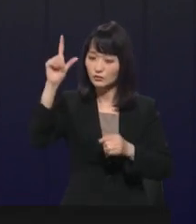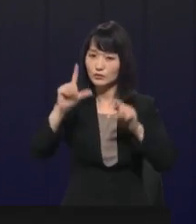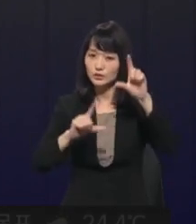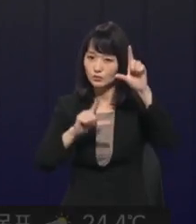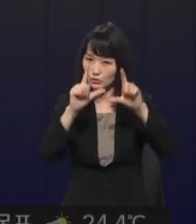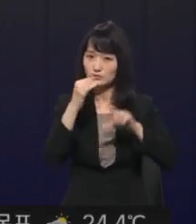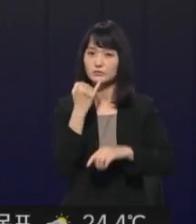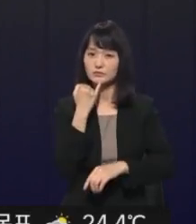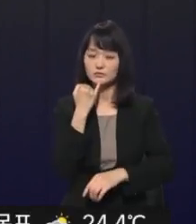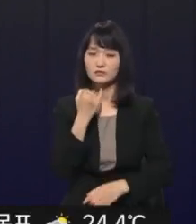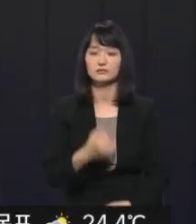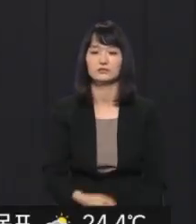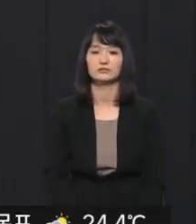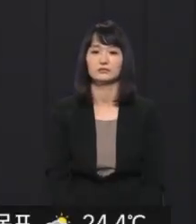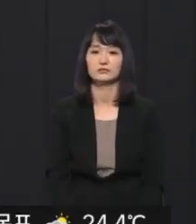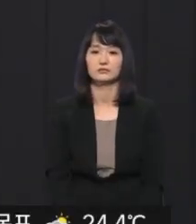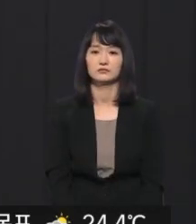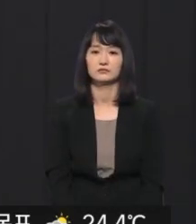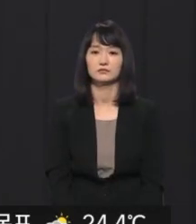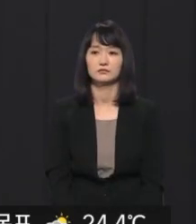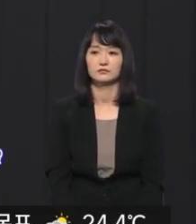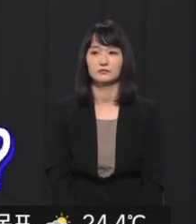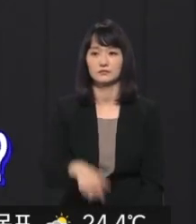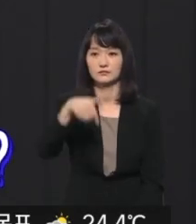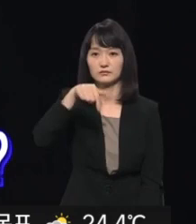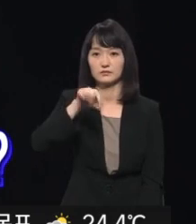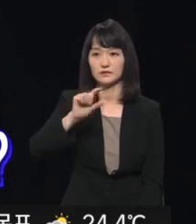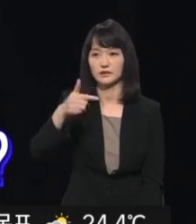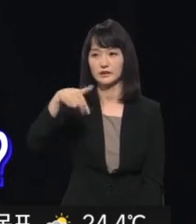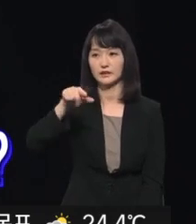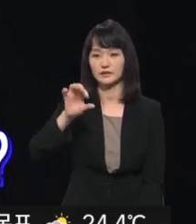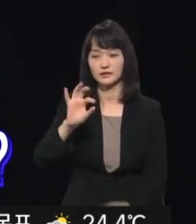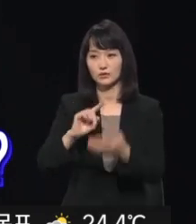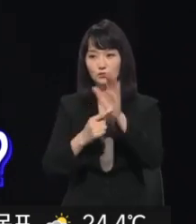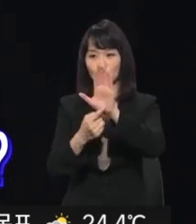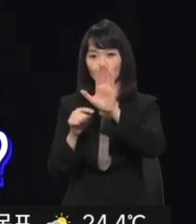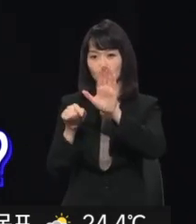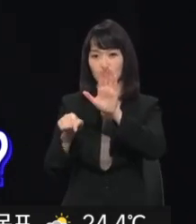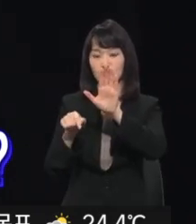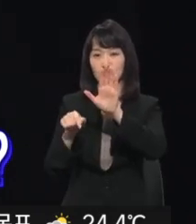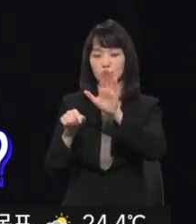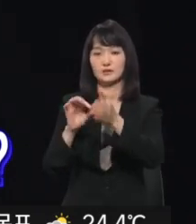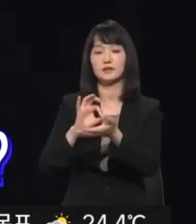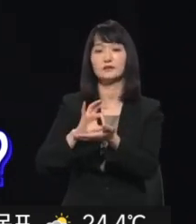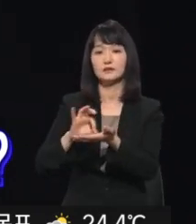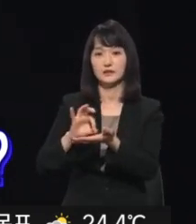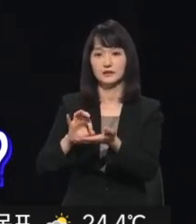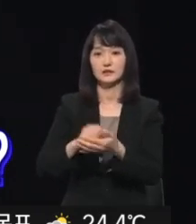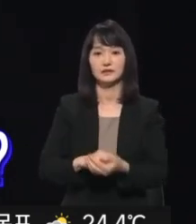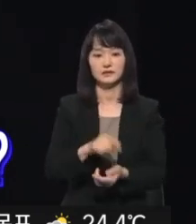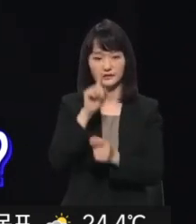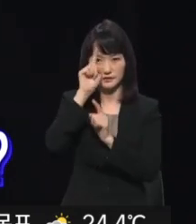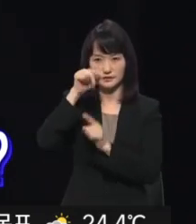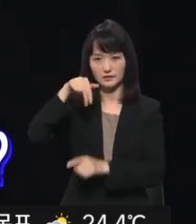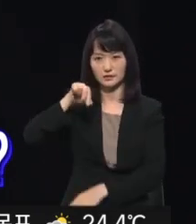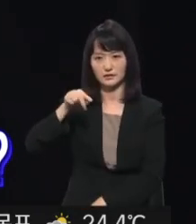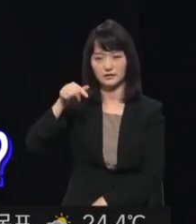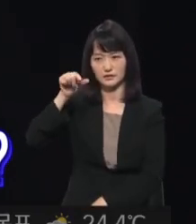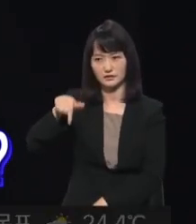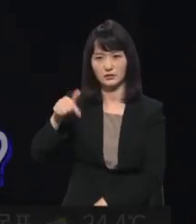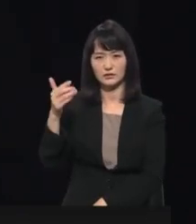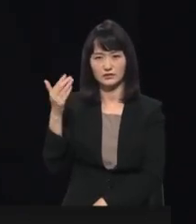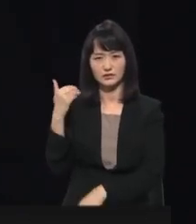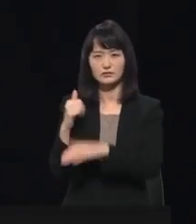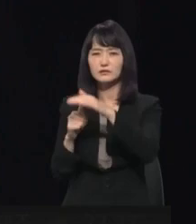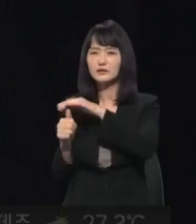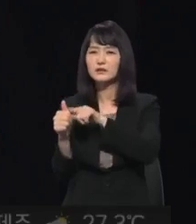서는 추측합니다 예 그렇단다 간장이랑 표현을 쓰셨는데 이 부분은 이제 어 이준석 전 대표가 이전에